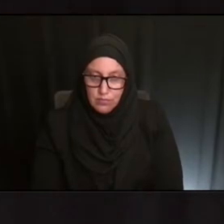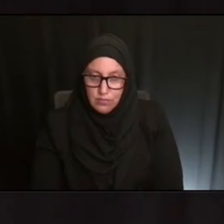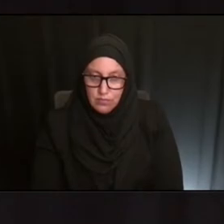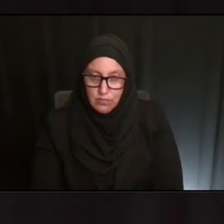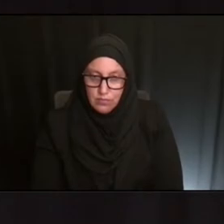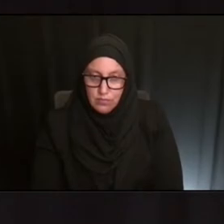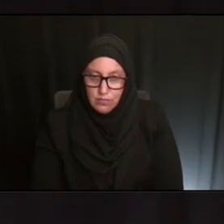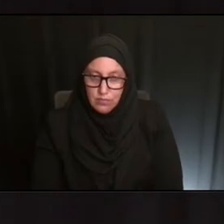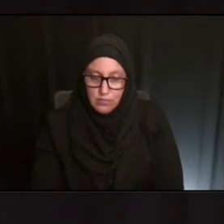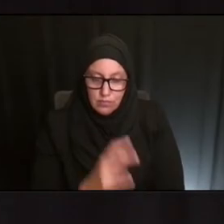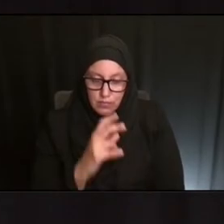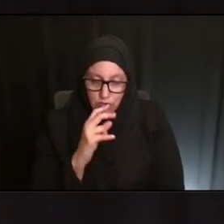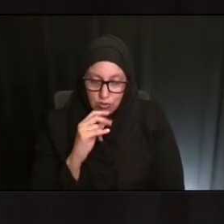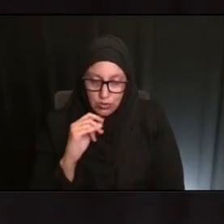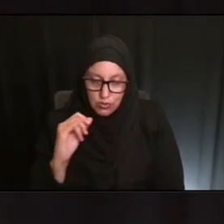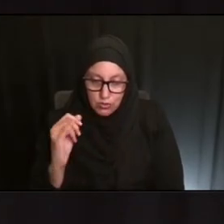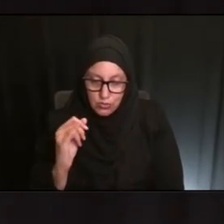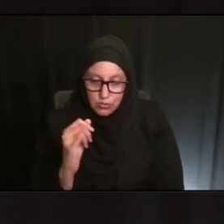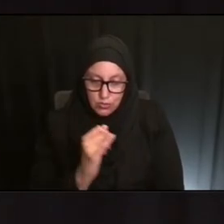بآستان